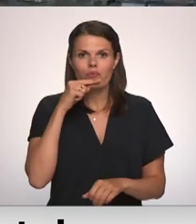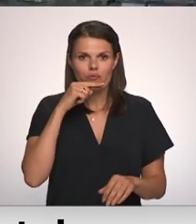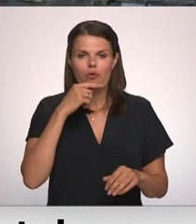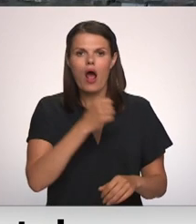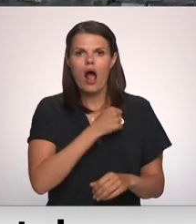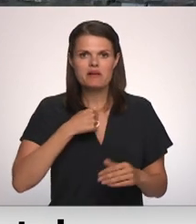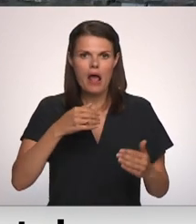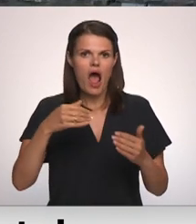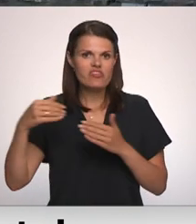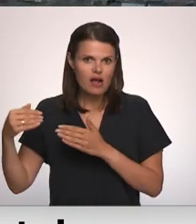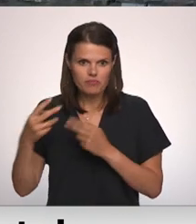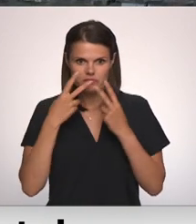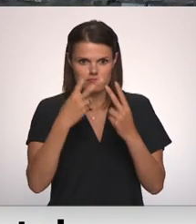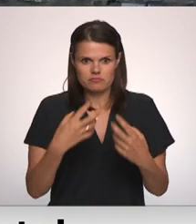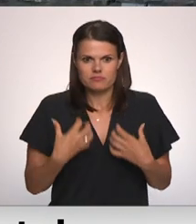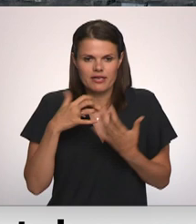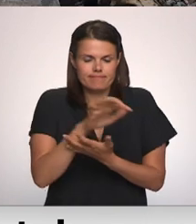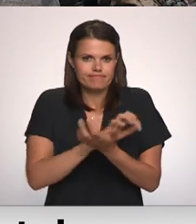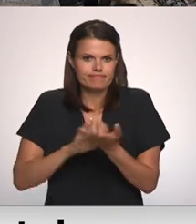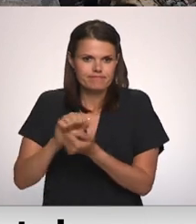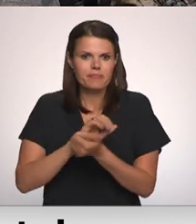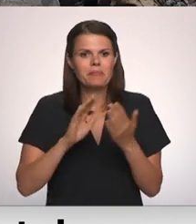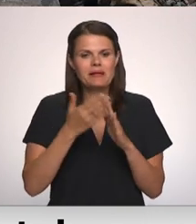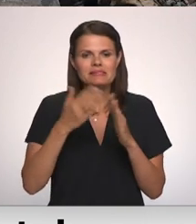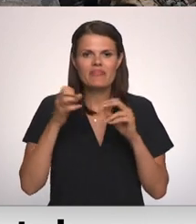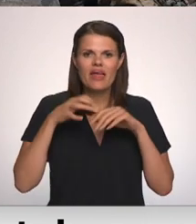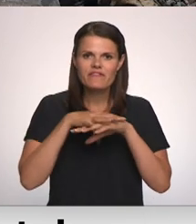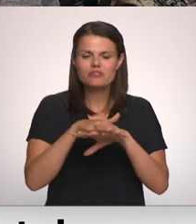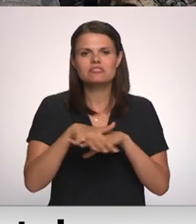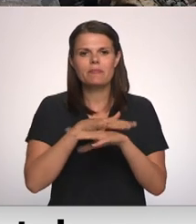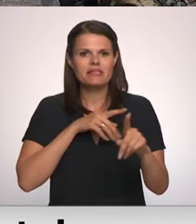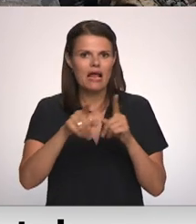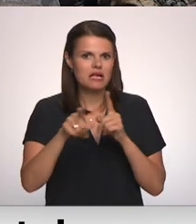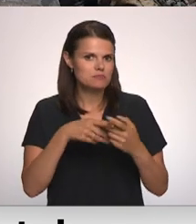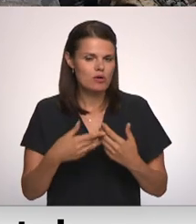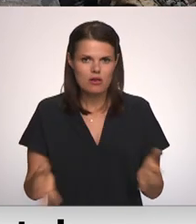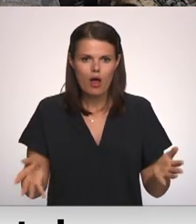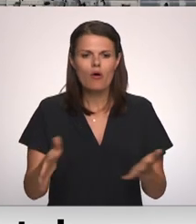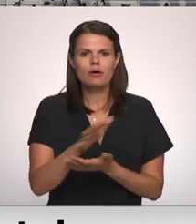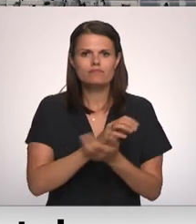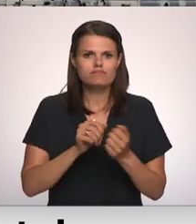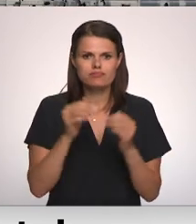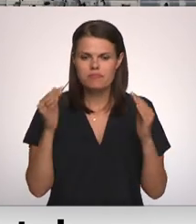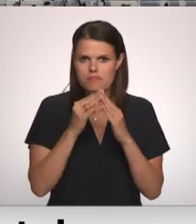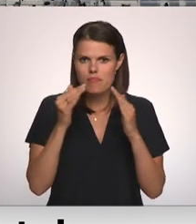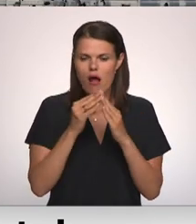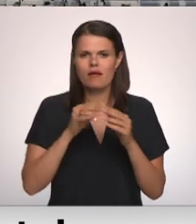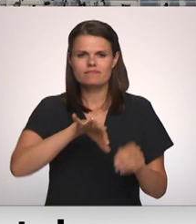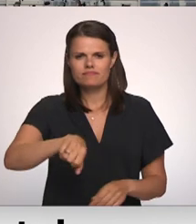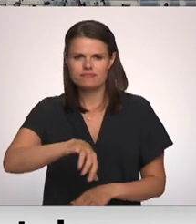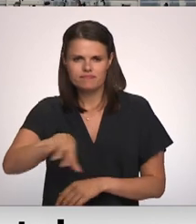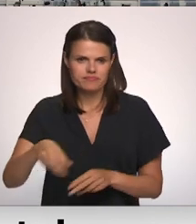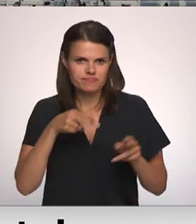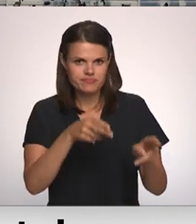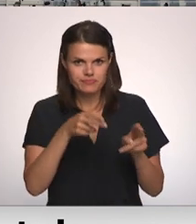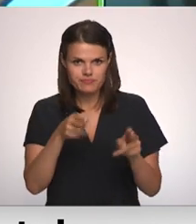atklājās posteža. Agresors bija sagrāvis pilsētas infrastruktūru, sabiedriskā transporta sistēma, nopostījis mājas, zadzis un